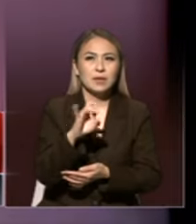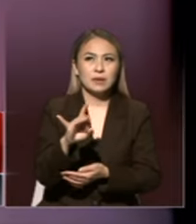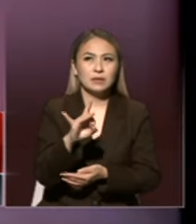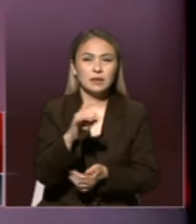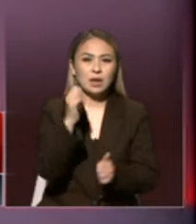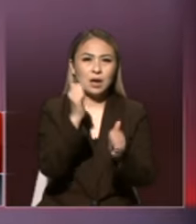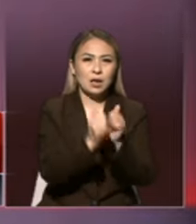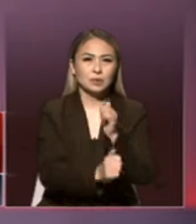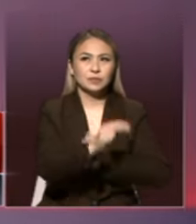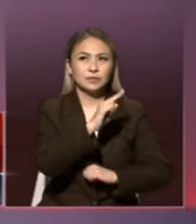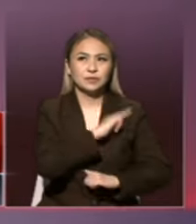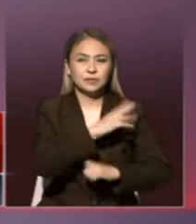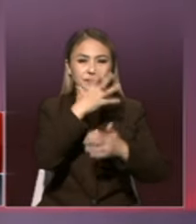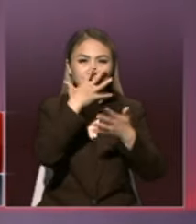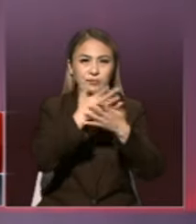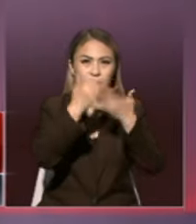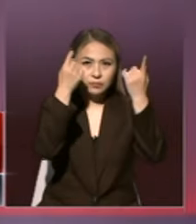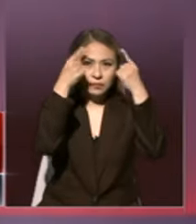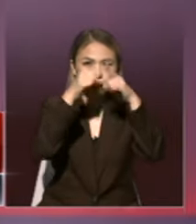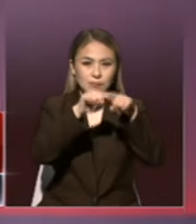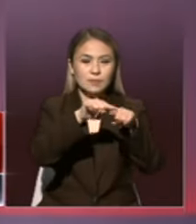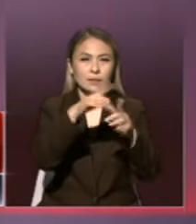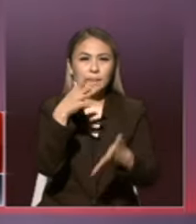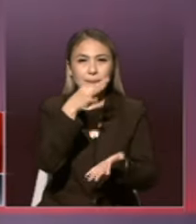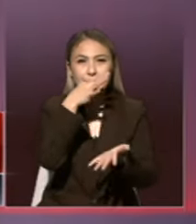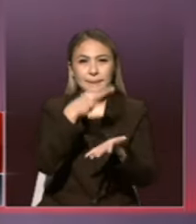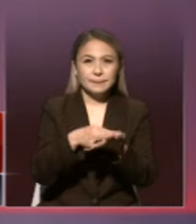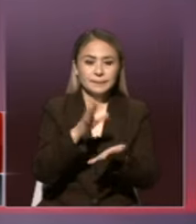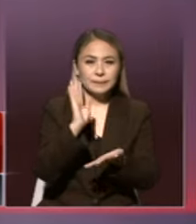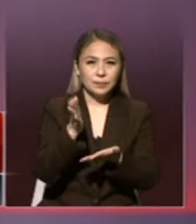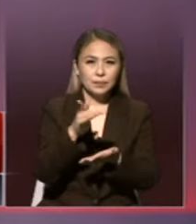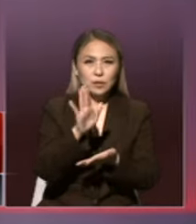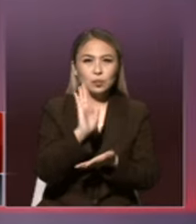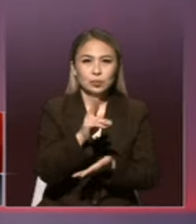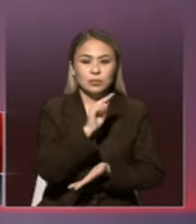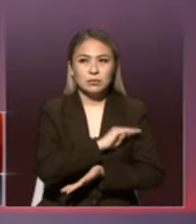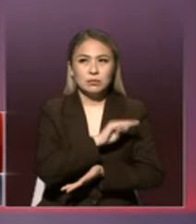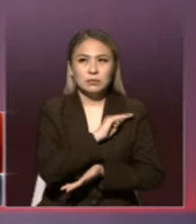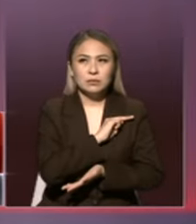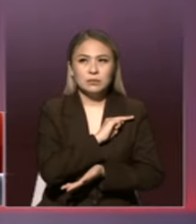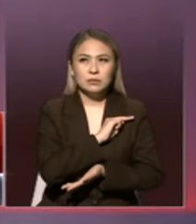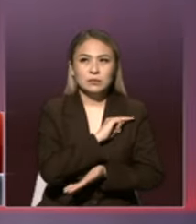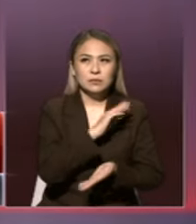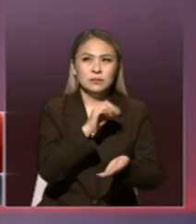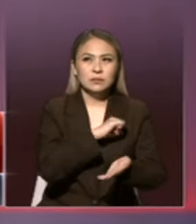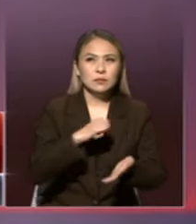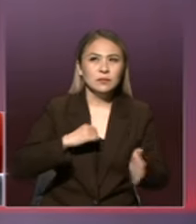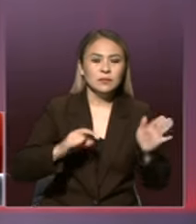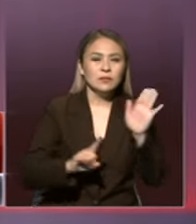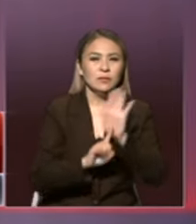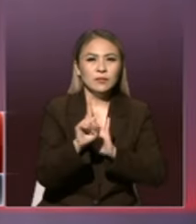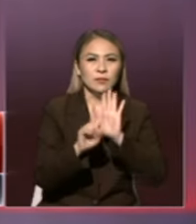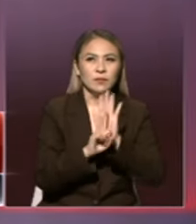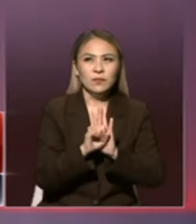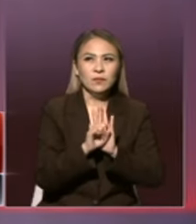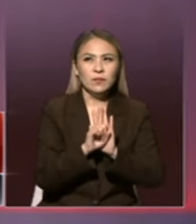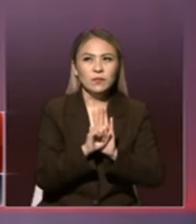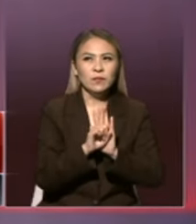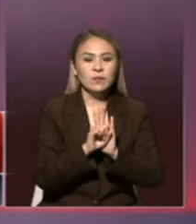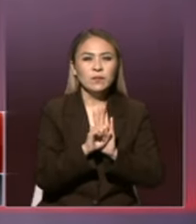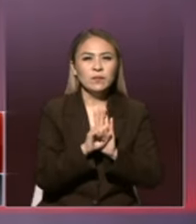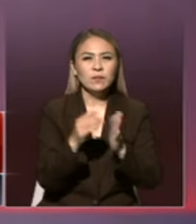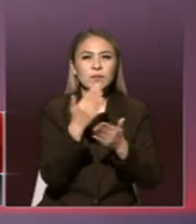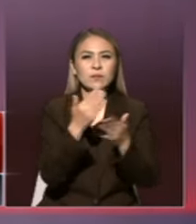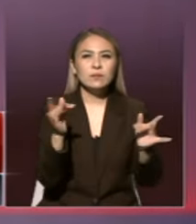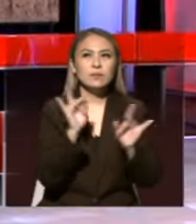фермерлердің әрбір адам сияқты қой, өзінің техникасына жауапты қараса, ол техника жүреді, мысалы. Ең енді басты ол салдары, мына ағаларымыз